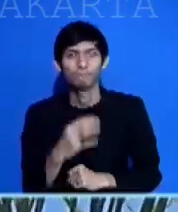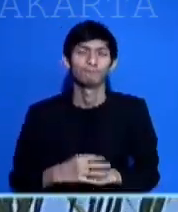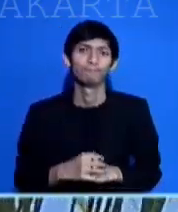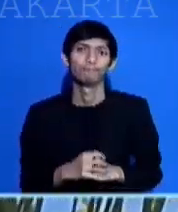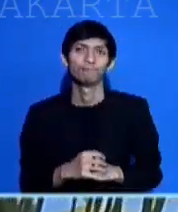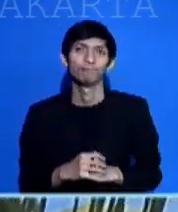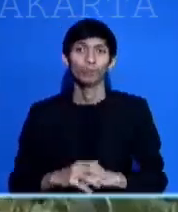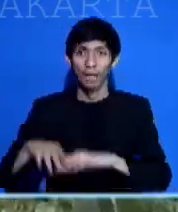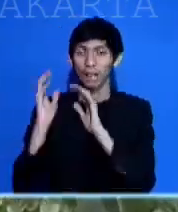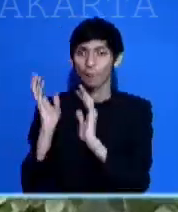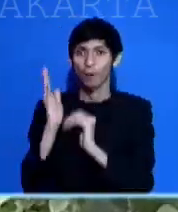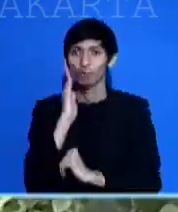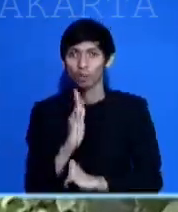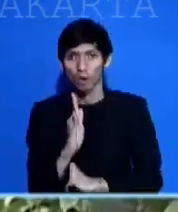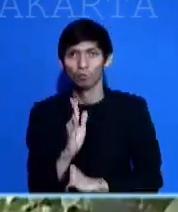alitenug